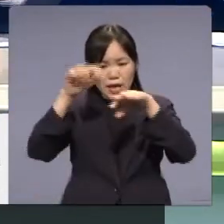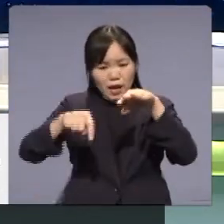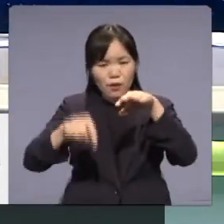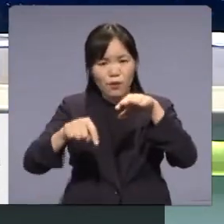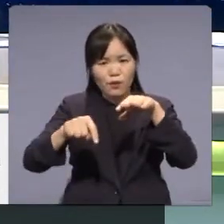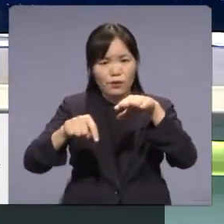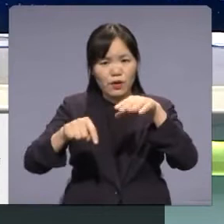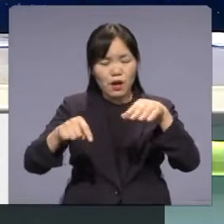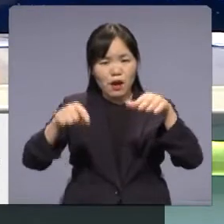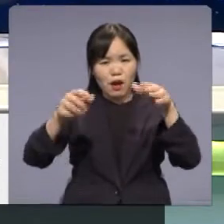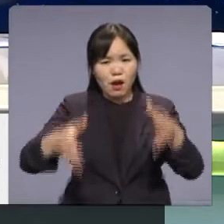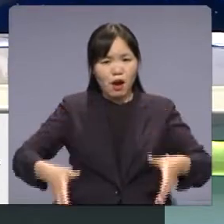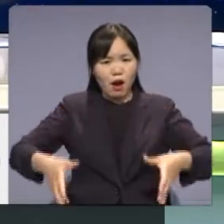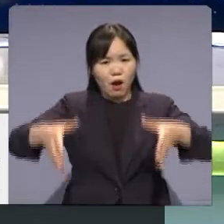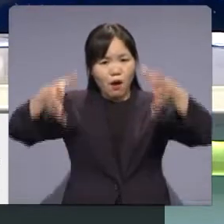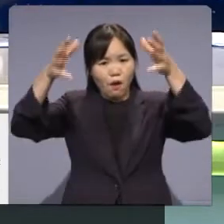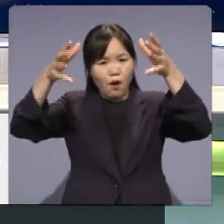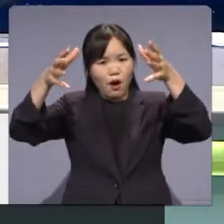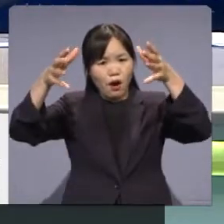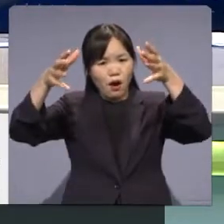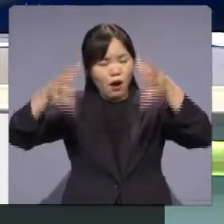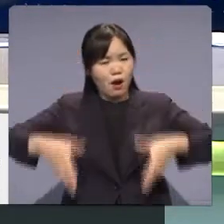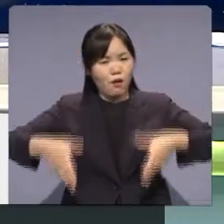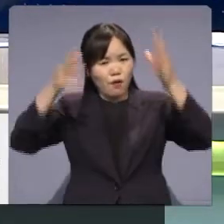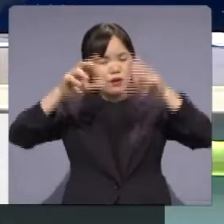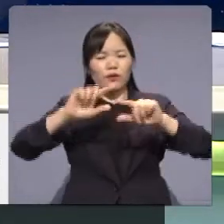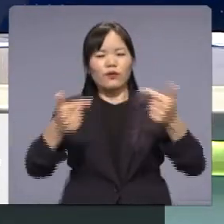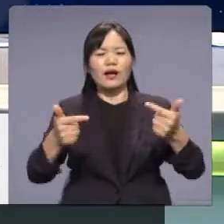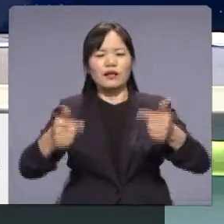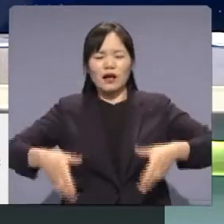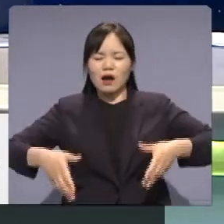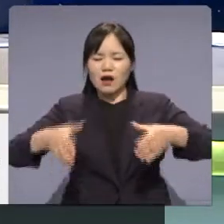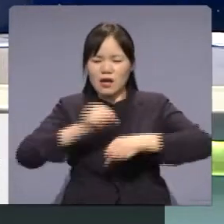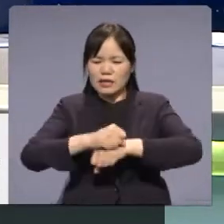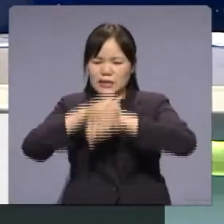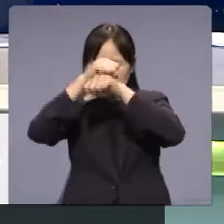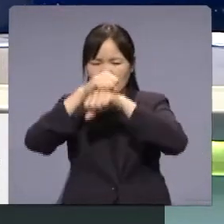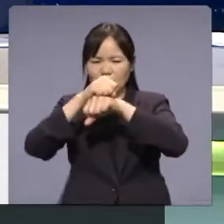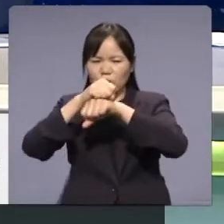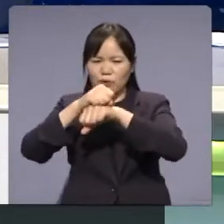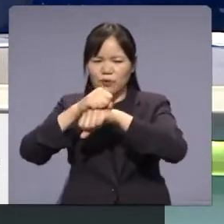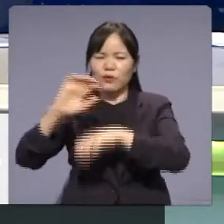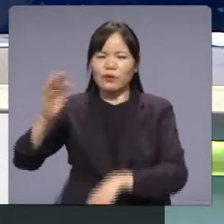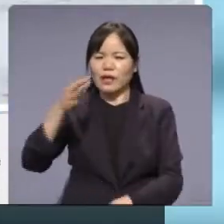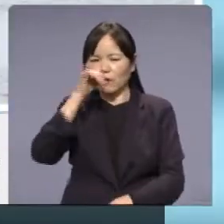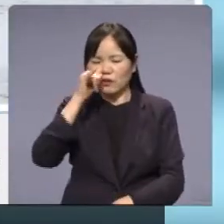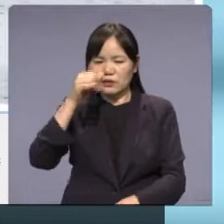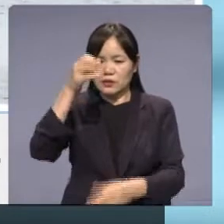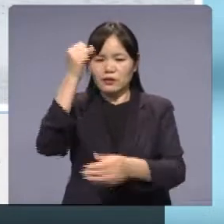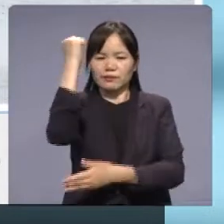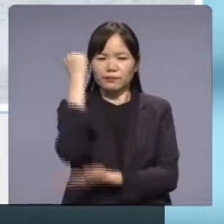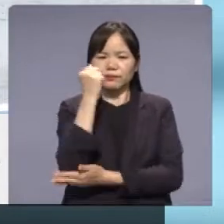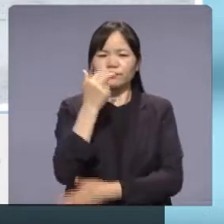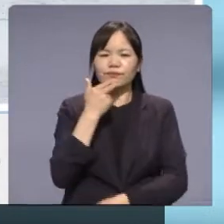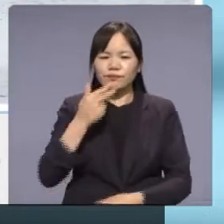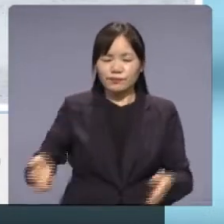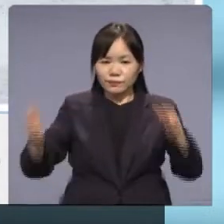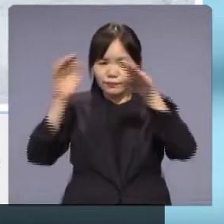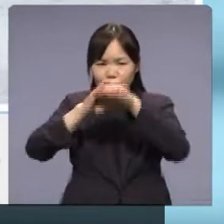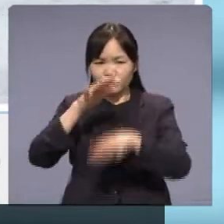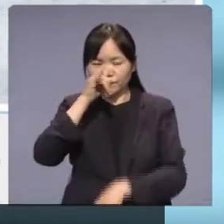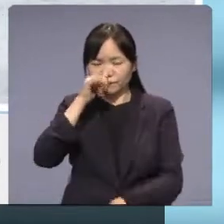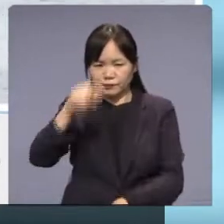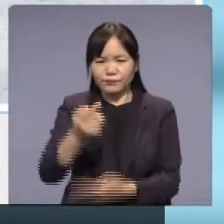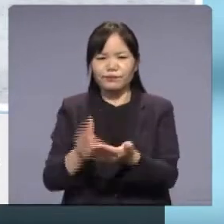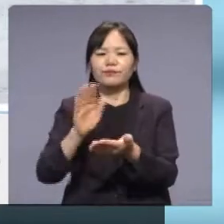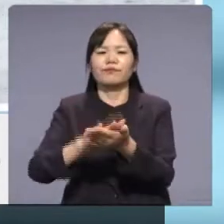자체를 원통형으로 세워져 있는 그 창고 얘기하시는 그거, 건가요? 그거 사이로 말고 예. 창고 자체로 돼 있는데 기둥이 없는 창고인데 그 곡물창고를